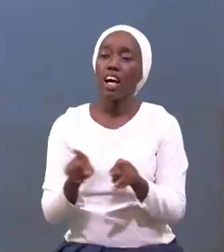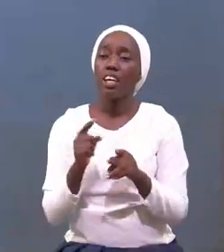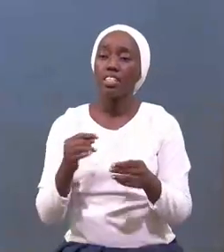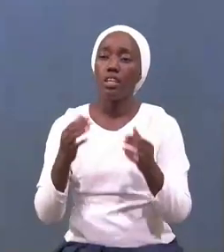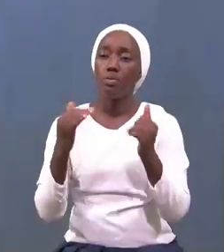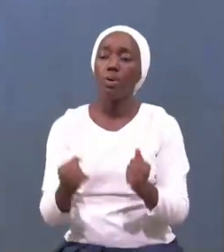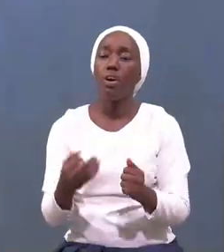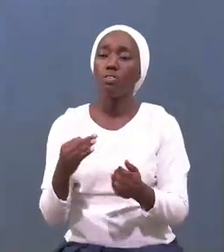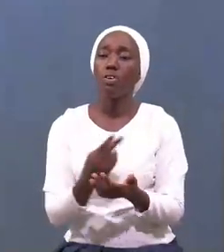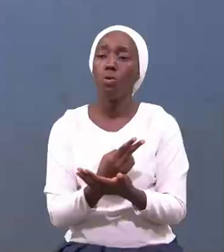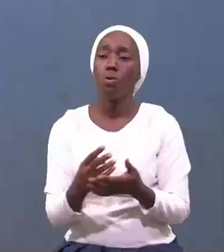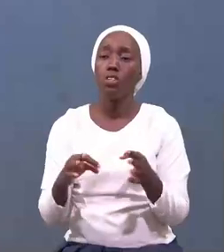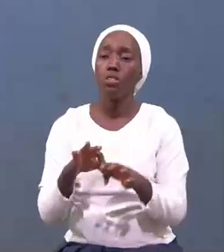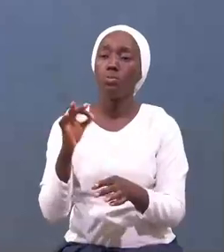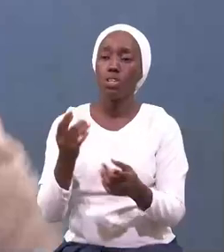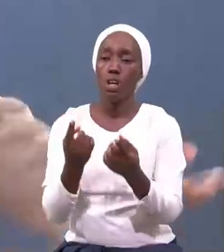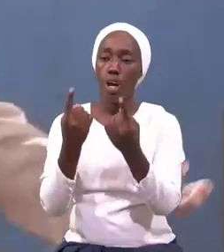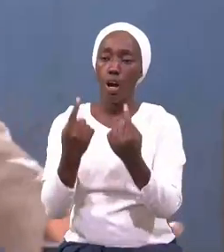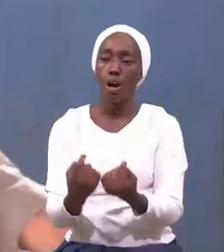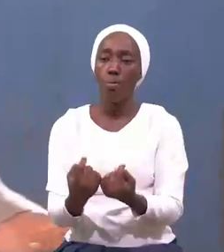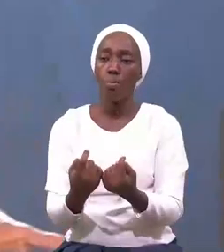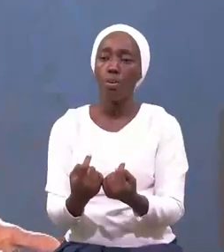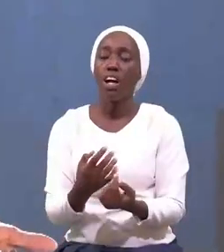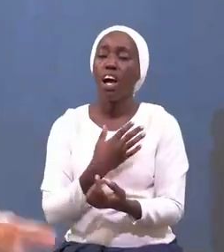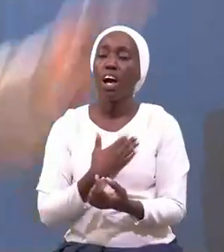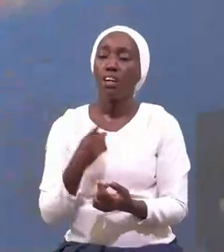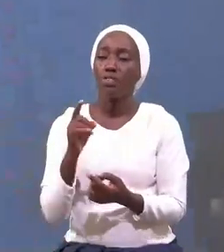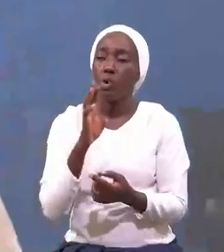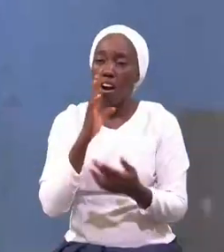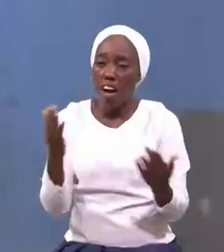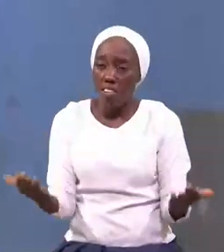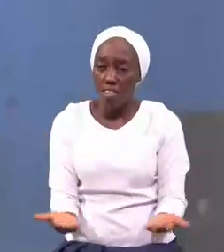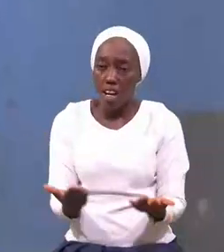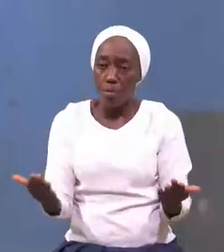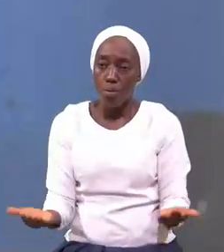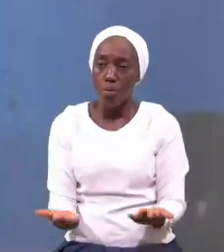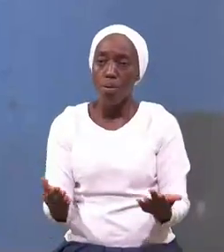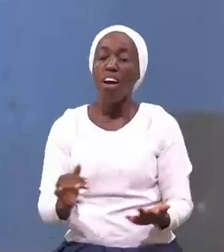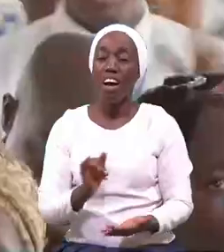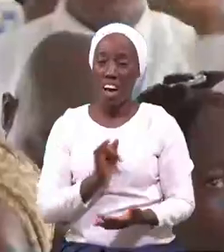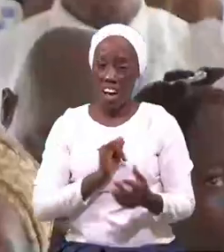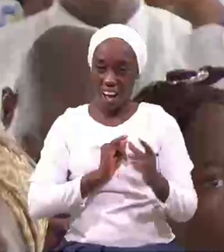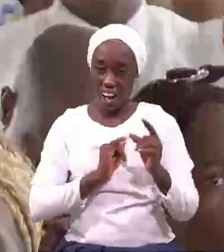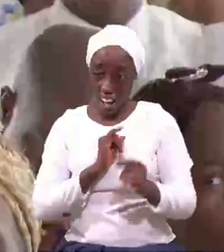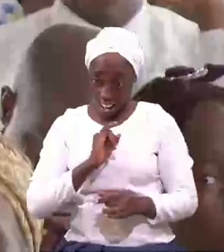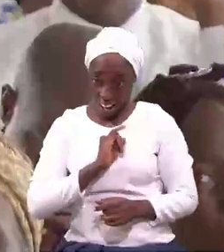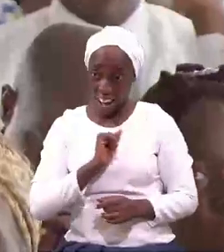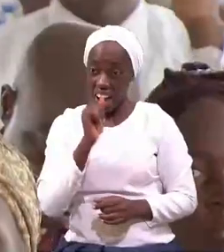Et comme la puissance du Saint-Esprit vient, et que tu es disponible, je suis